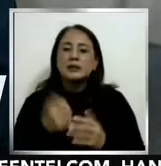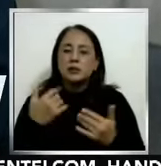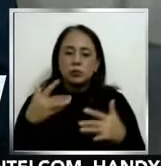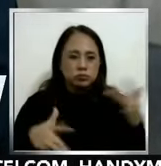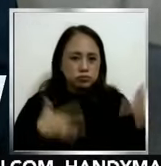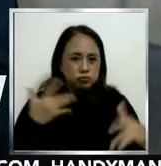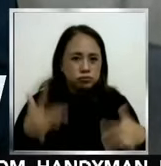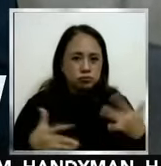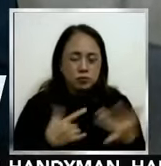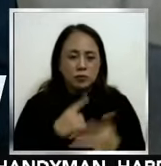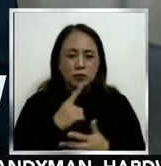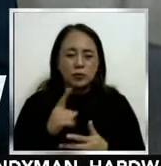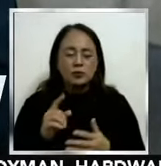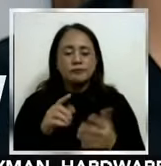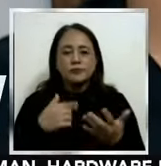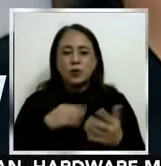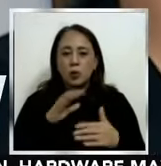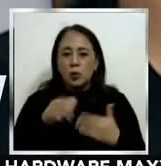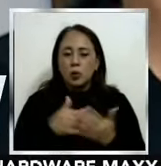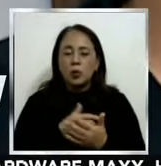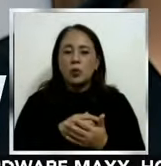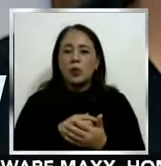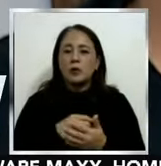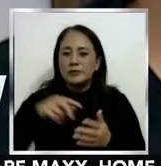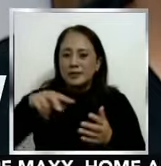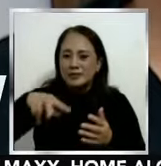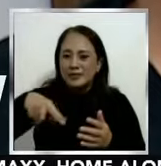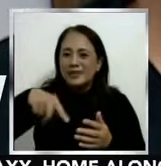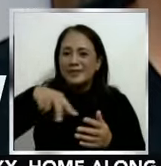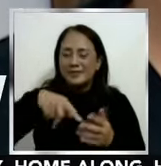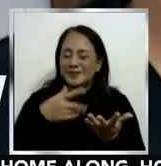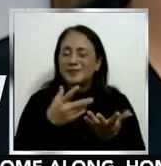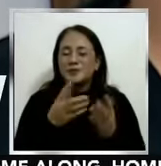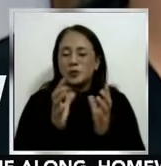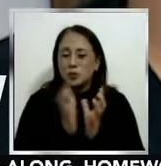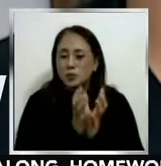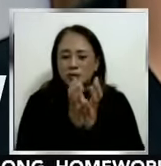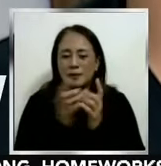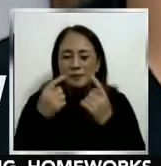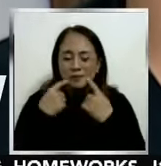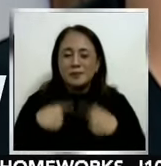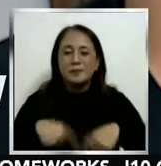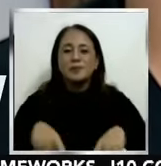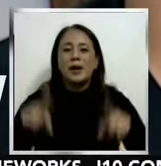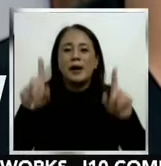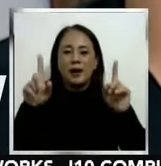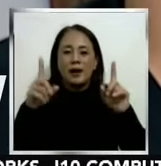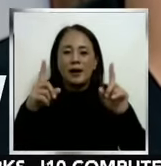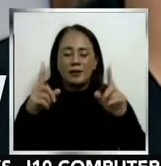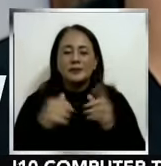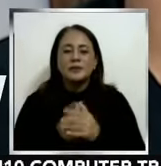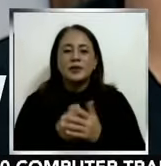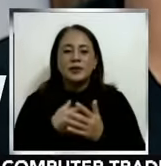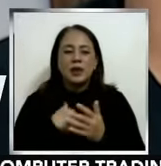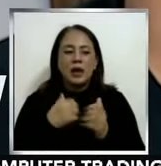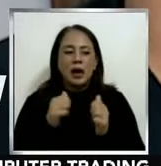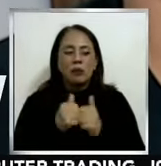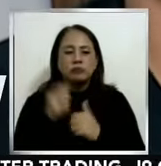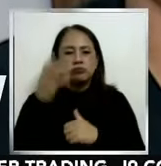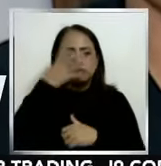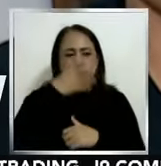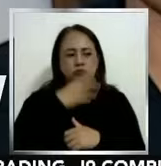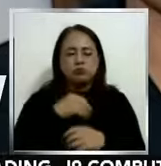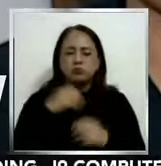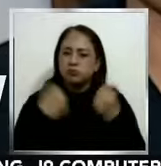the whole skating community, finally, mabibigyan ng pansin ng mga tao how beautiful our sport is,